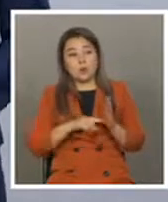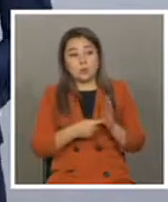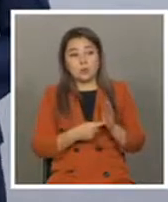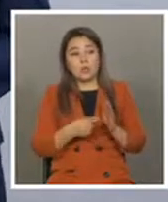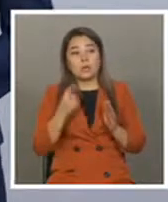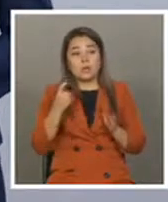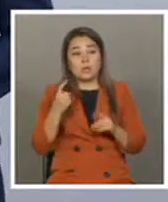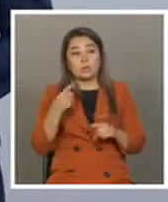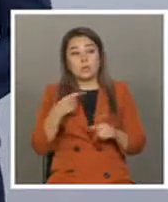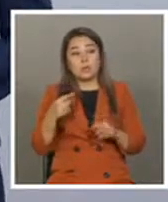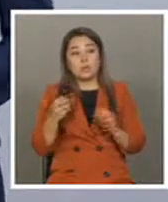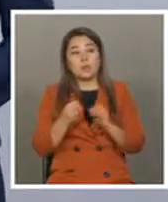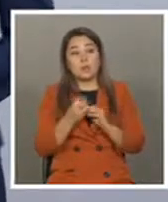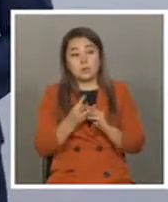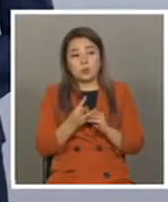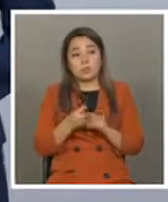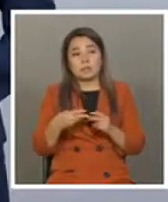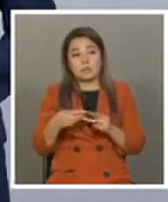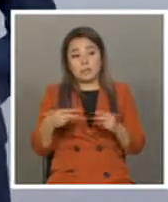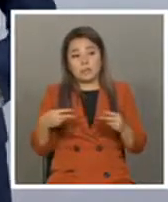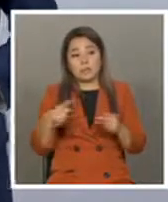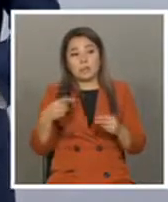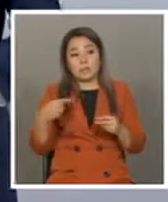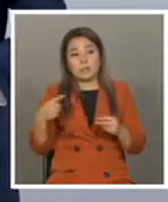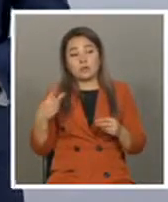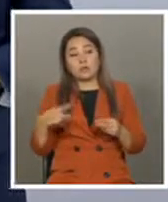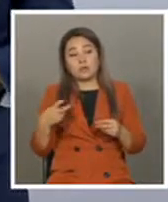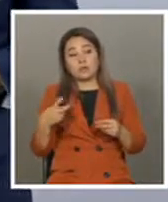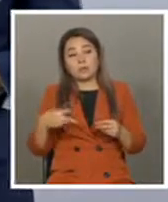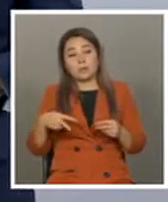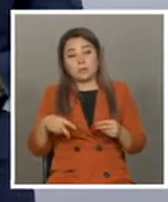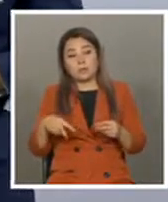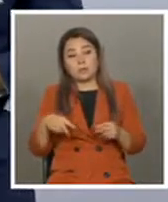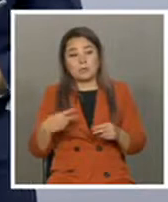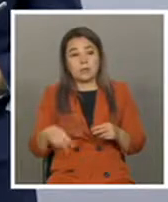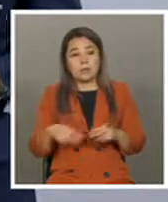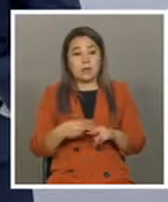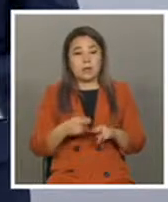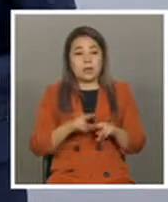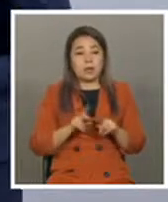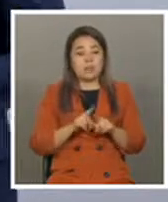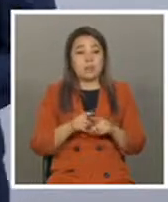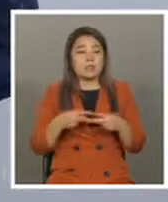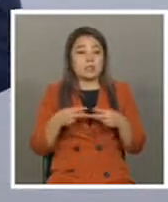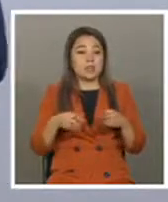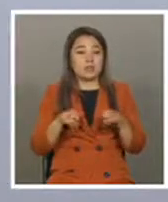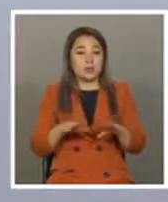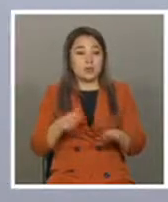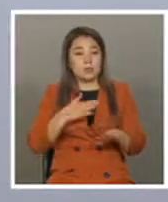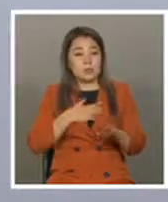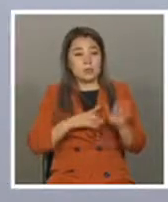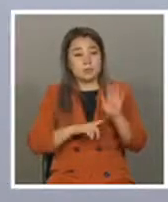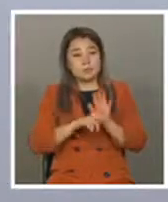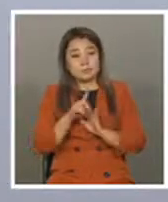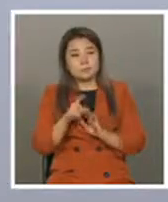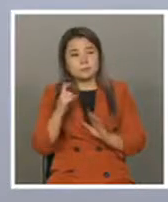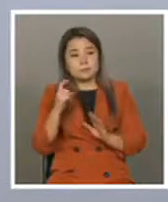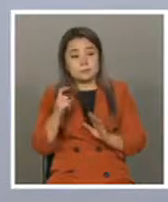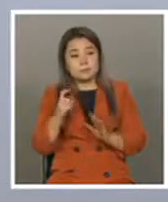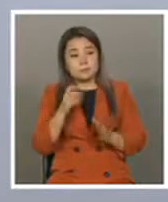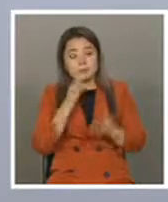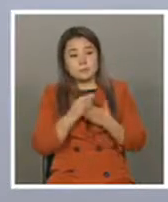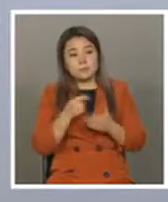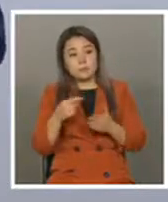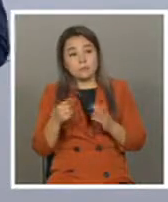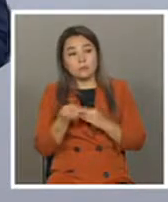x минус 13 тең минус 220. Бұл теңдеуді шешу үшін біз алдымен x минус